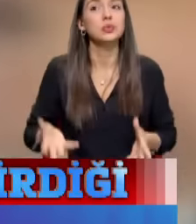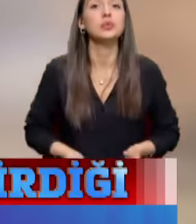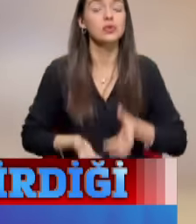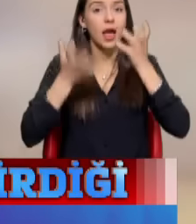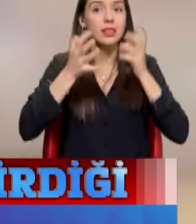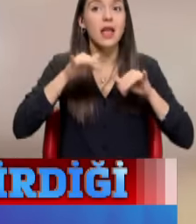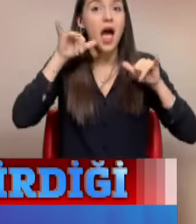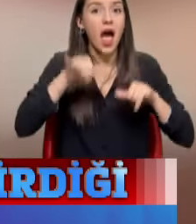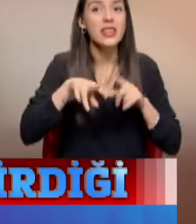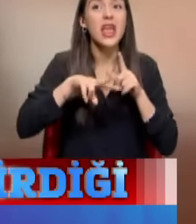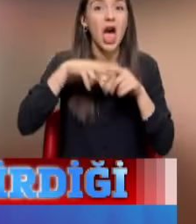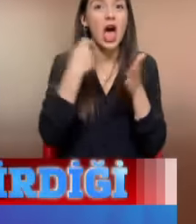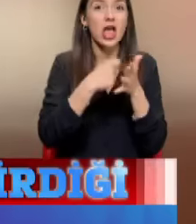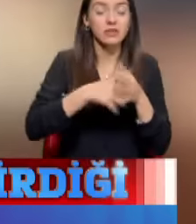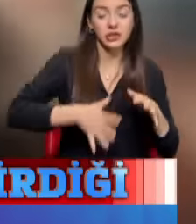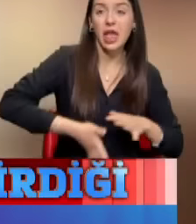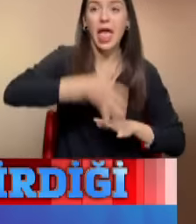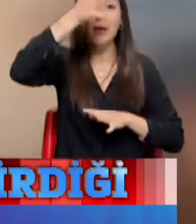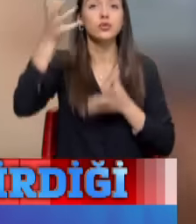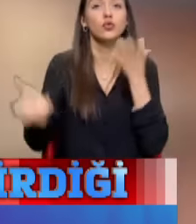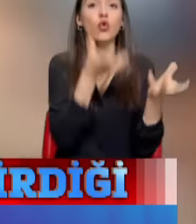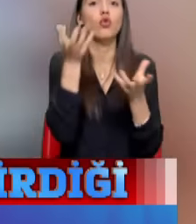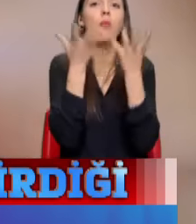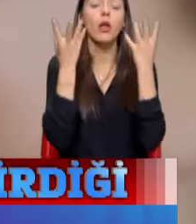alışveriş merkezinin tüm katları duman doldu.